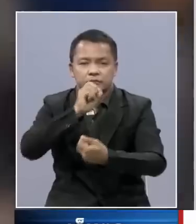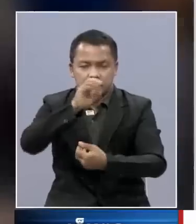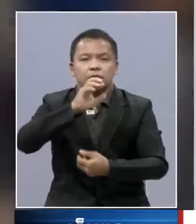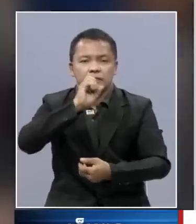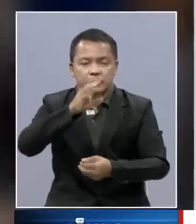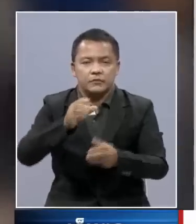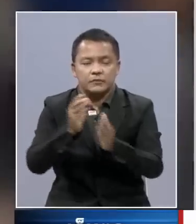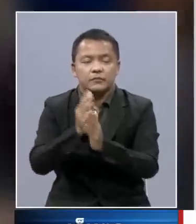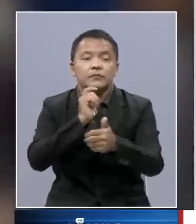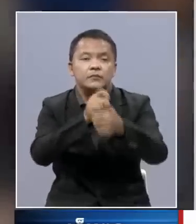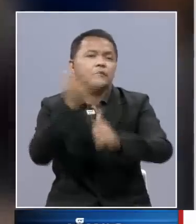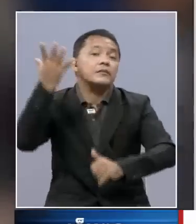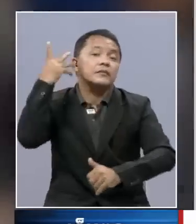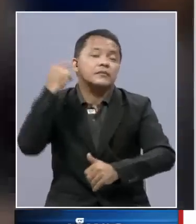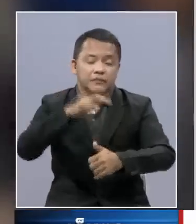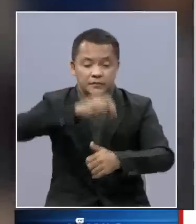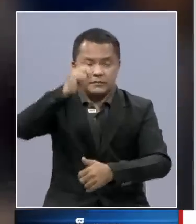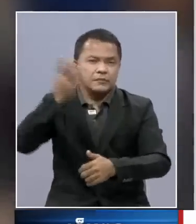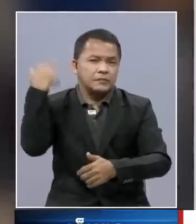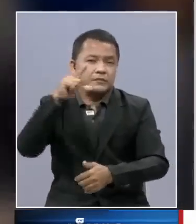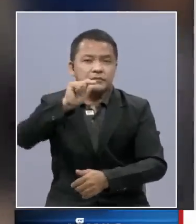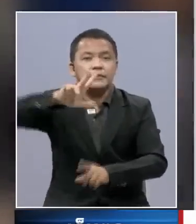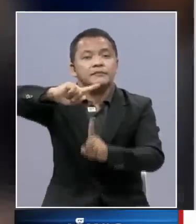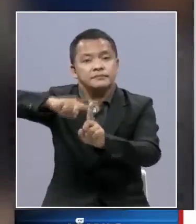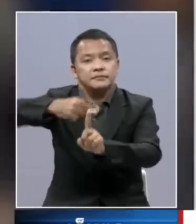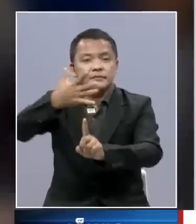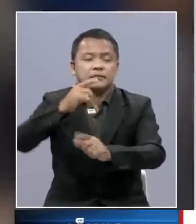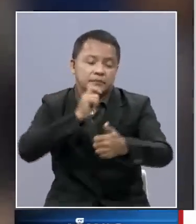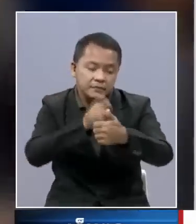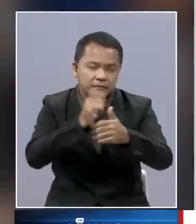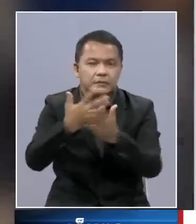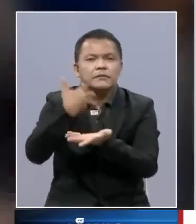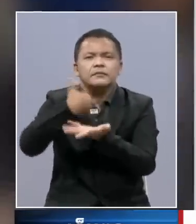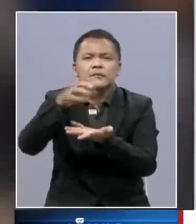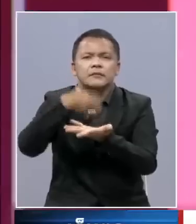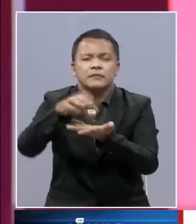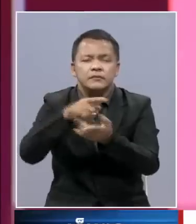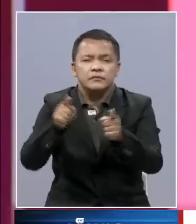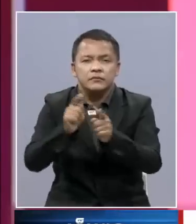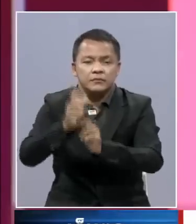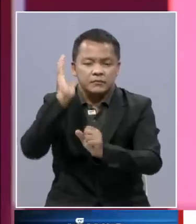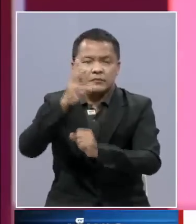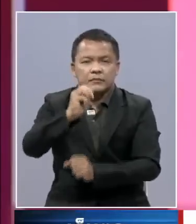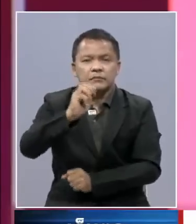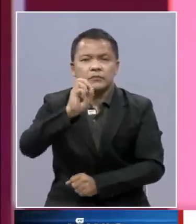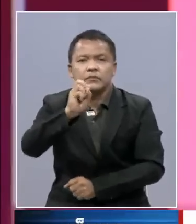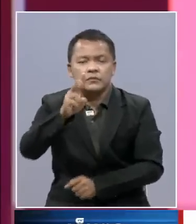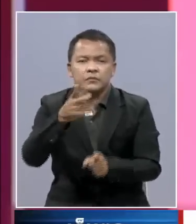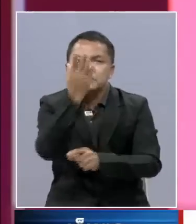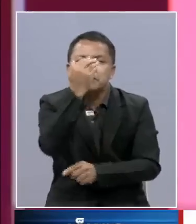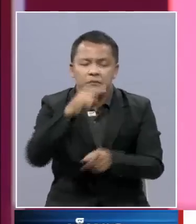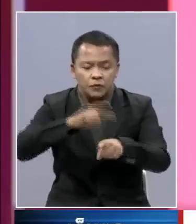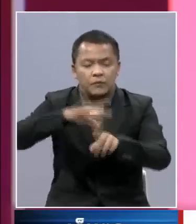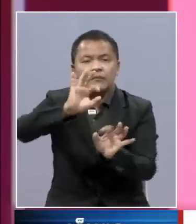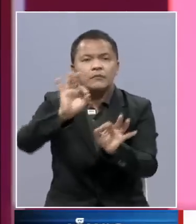ยนะครับผ่านรายการคมชัดลึกของเนชั่นทีวีเมื่อ23พฤษภาคมที่ผ่านมาคือก็เล่าถึงเบื้องลึกเบื้องหลังของการแถลง MOU วันนั้นน่ะว่าทำไมมันถึง